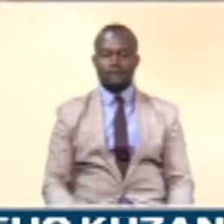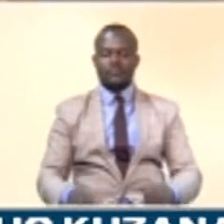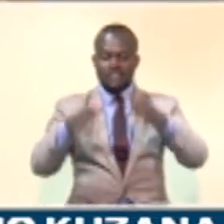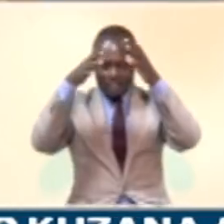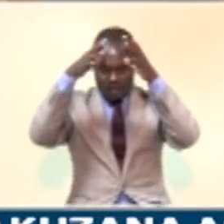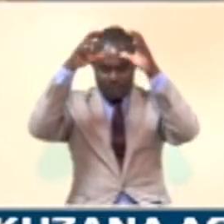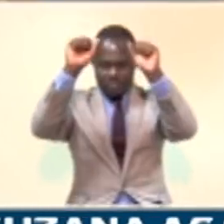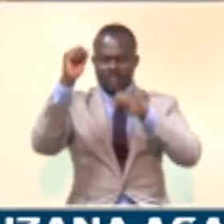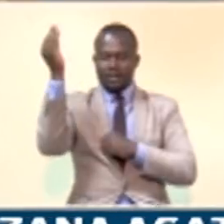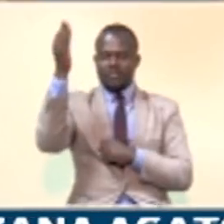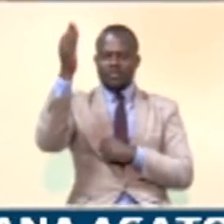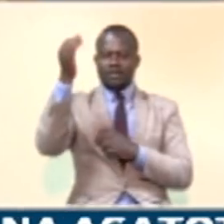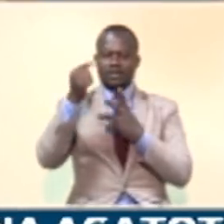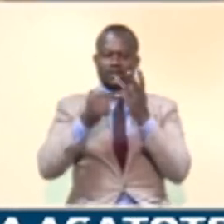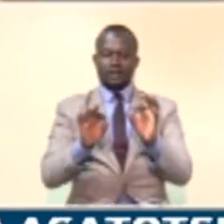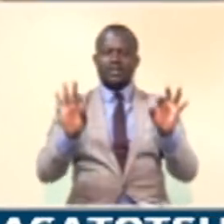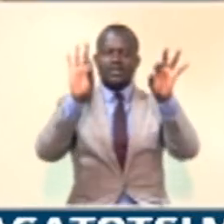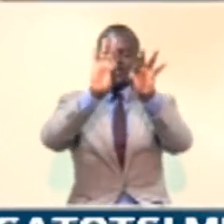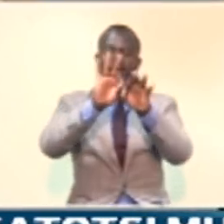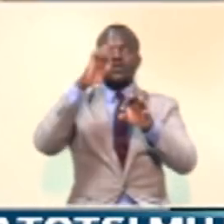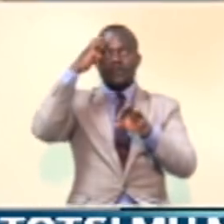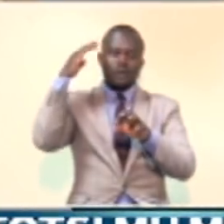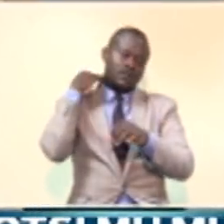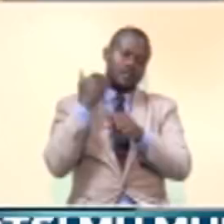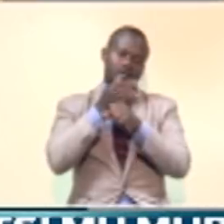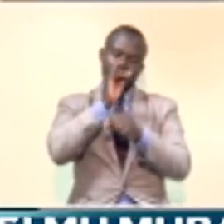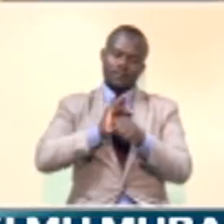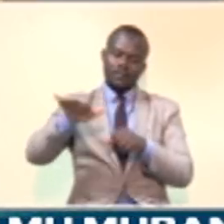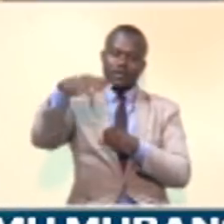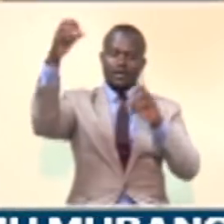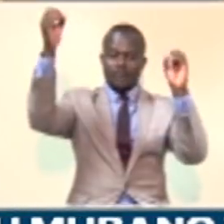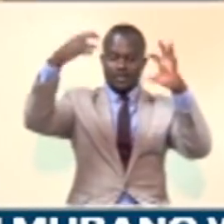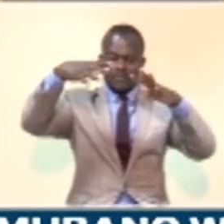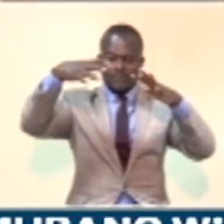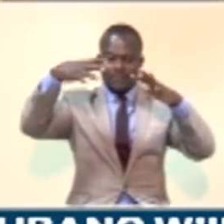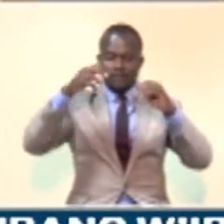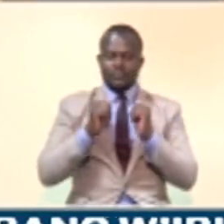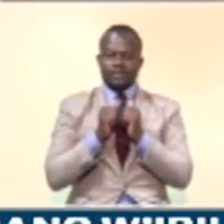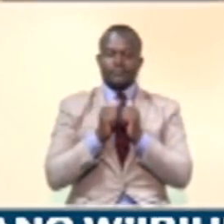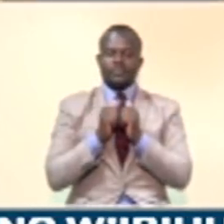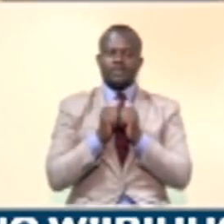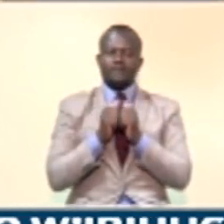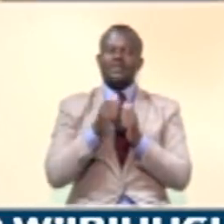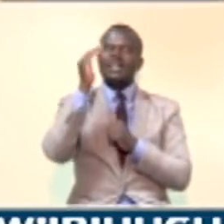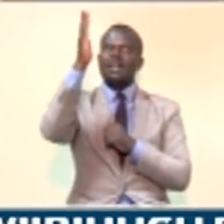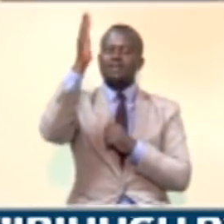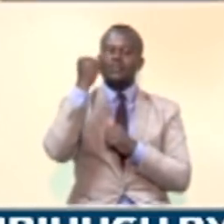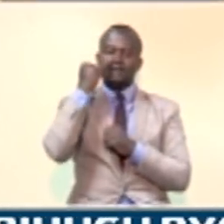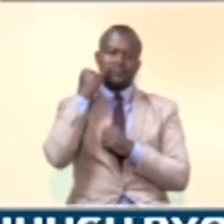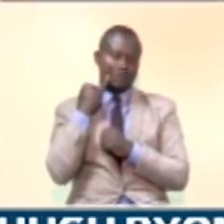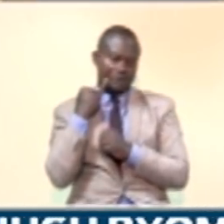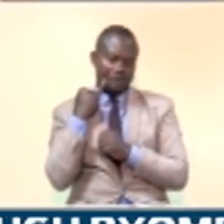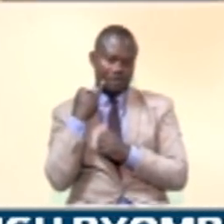Perezida yavugiye ikintu cy'ingirakamaro ku rwibutso rwa Jenoside yakorewe Abatutsi rwa Kigali. Yari imbwirwaruhame ikomeye